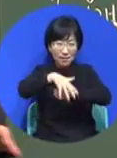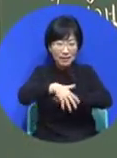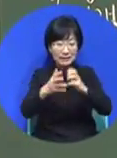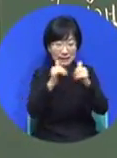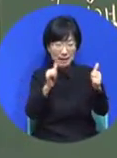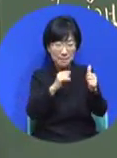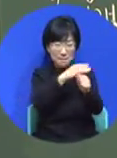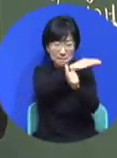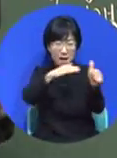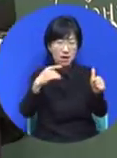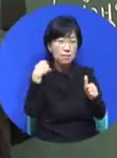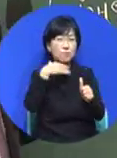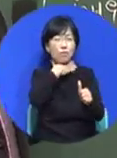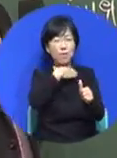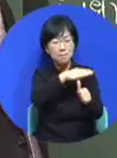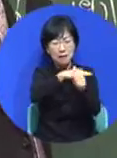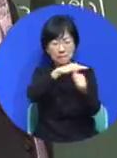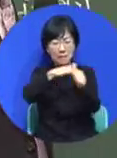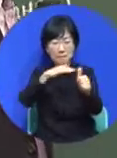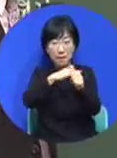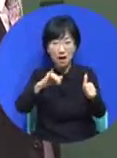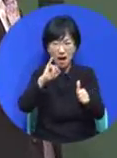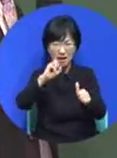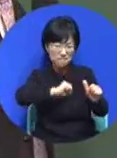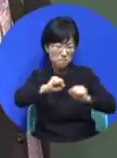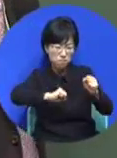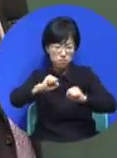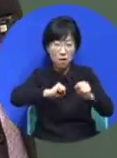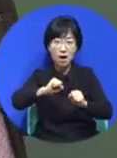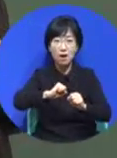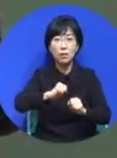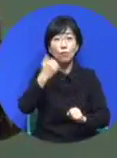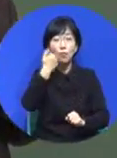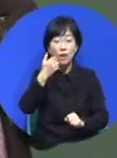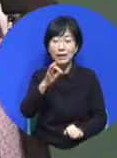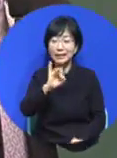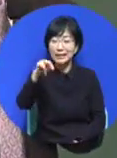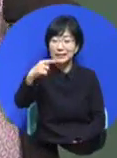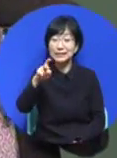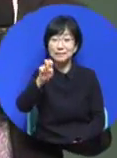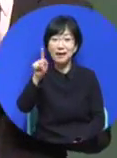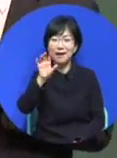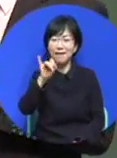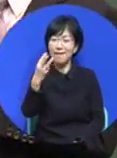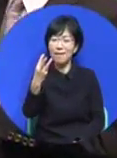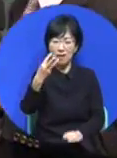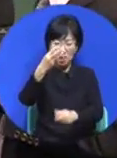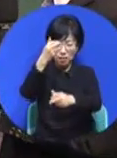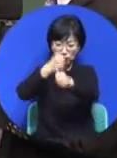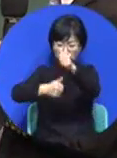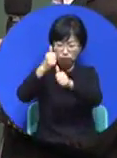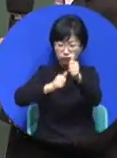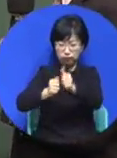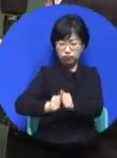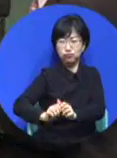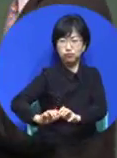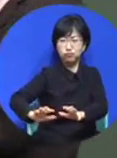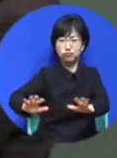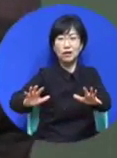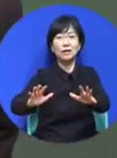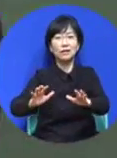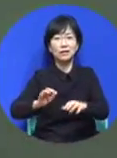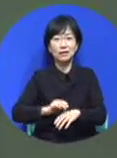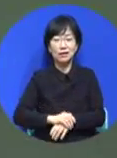now who are committing these terrorist acts and executing people, they are the descendants of Ishmael. That's very scary. 이